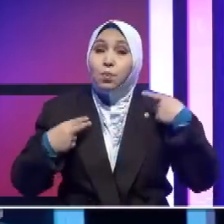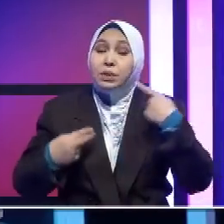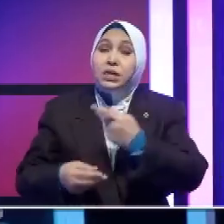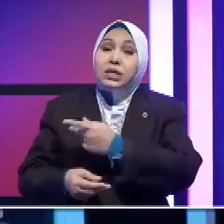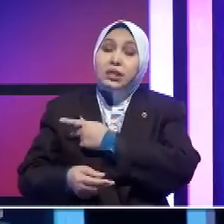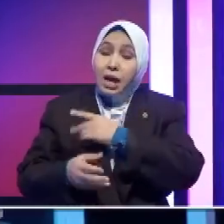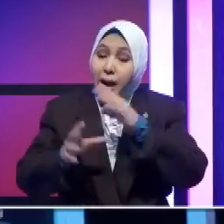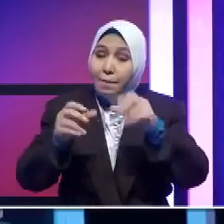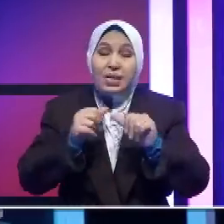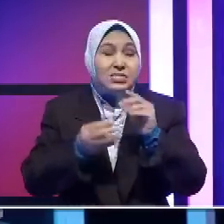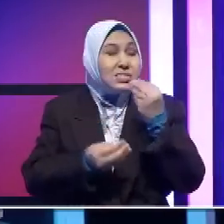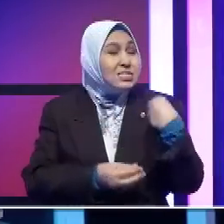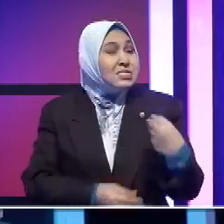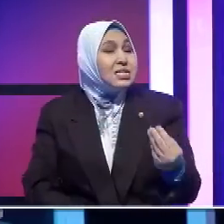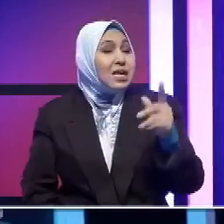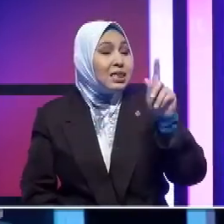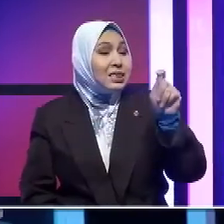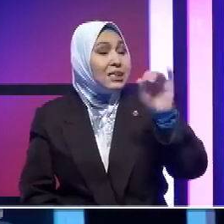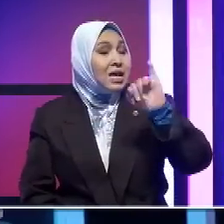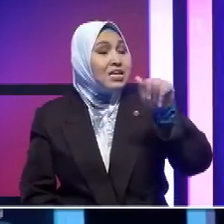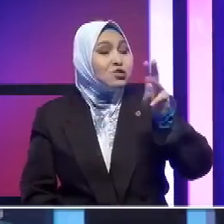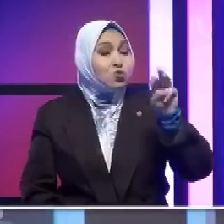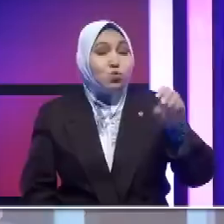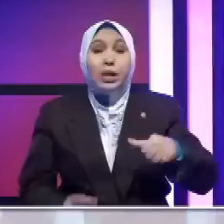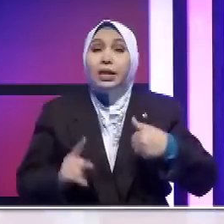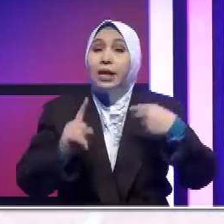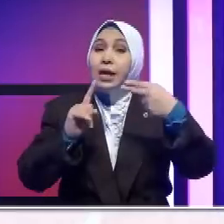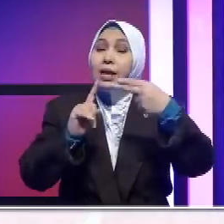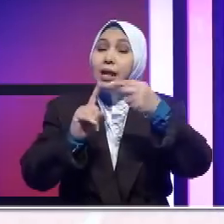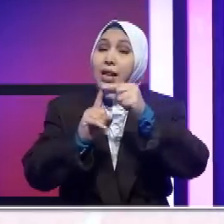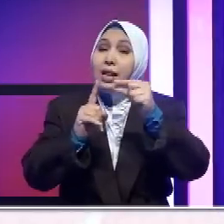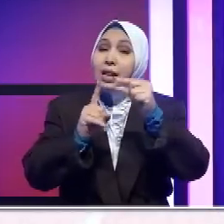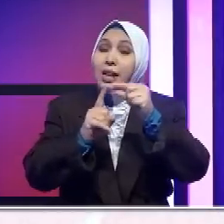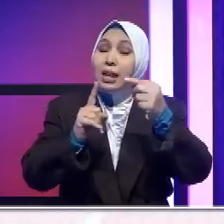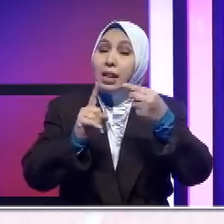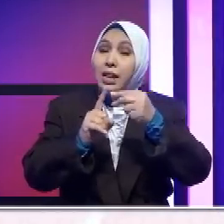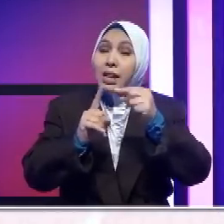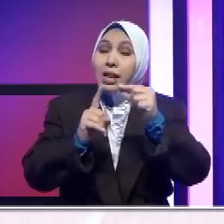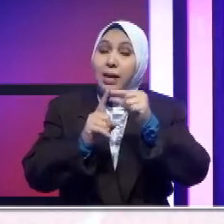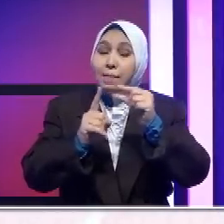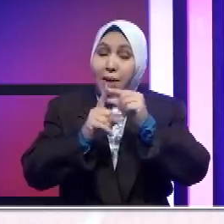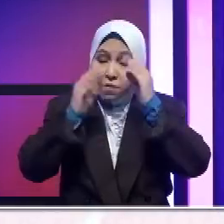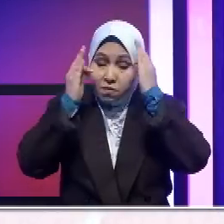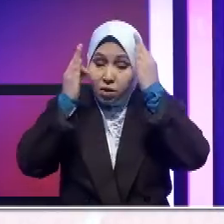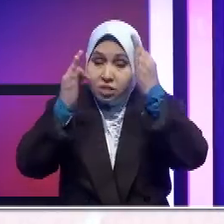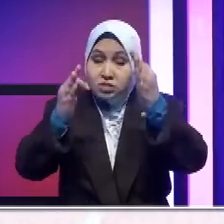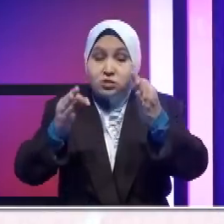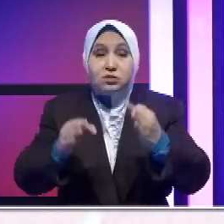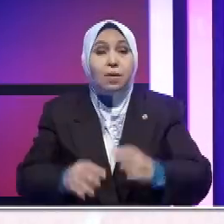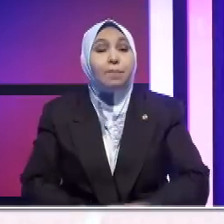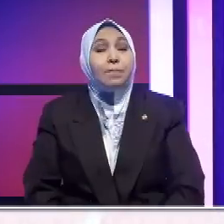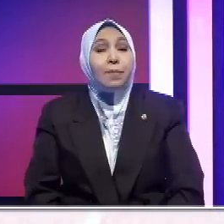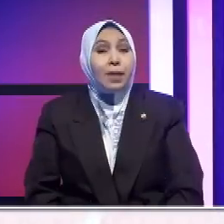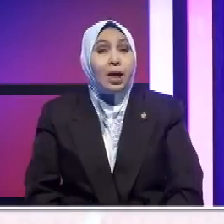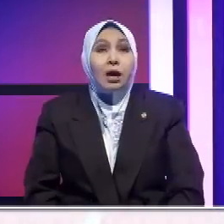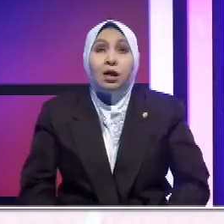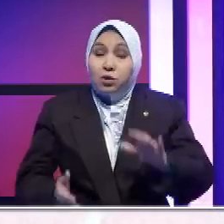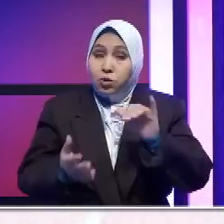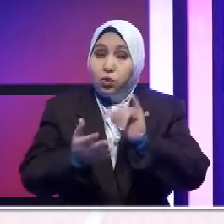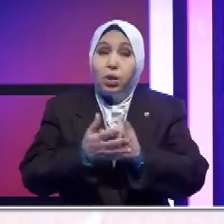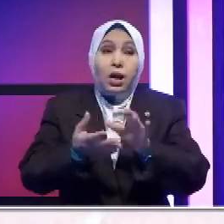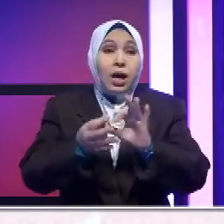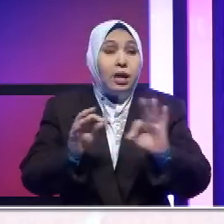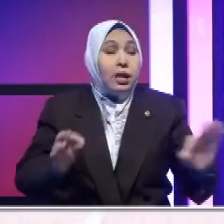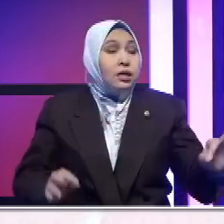tajwid pada hari ini untuk kita perlihatkan kalimah yang menjadi fokus kepada kita hari ini. Itulah ayat